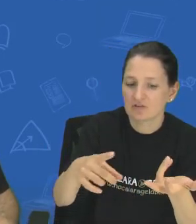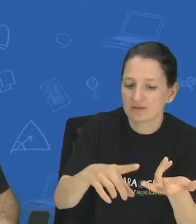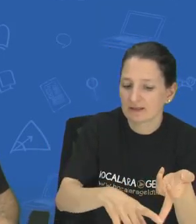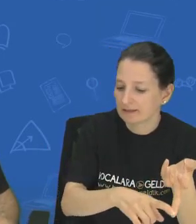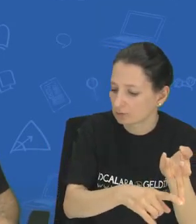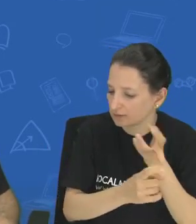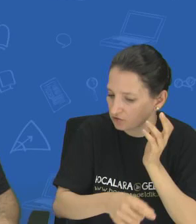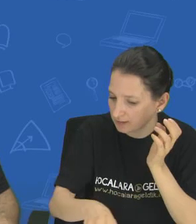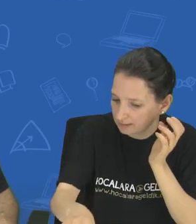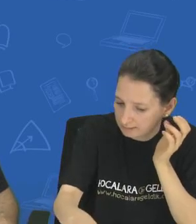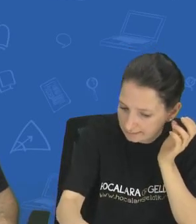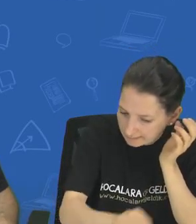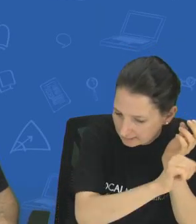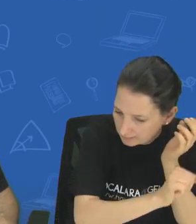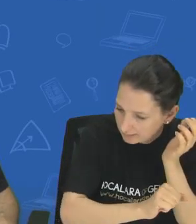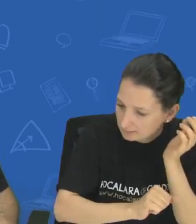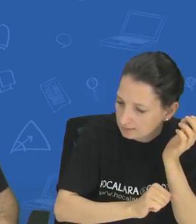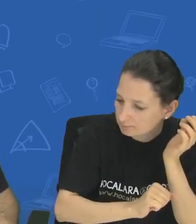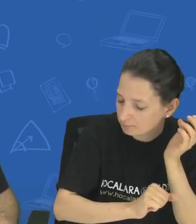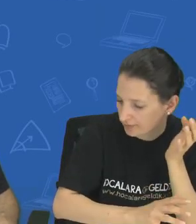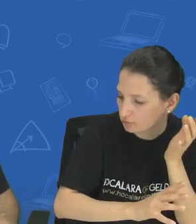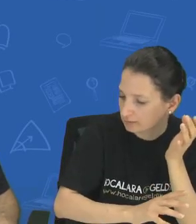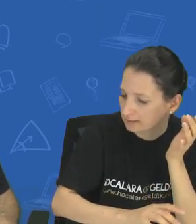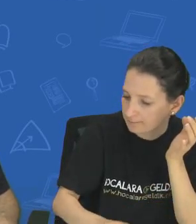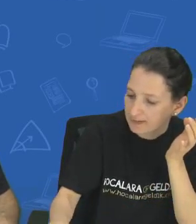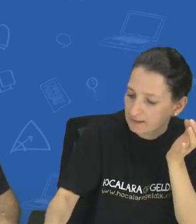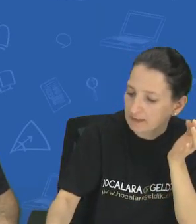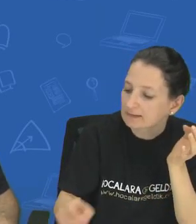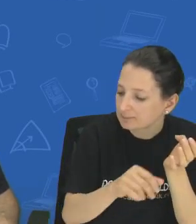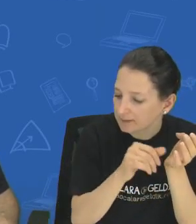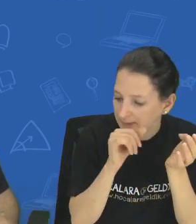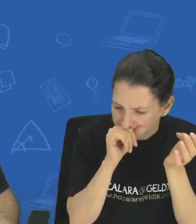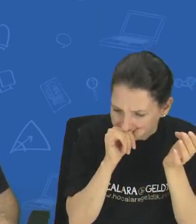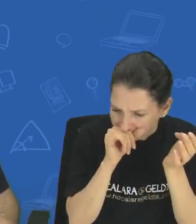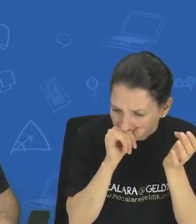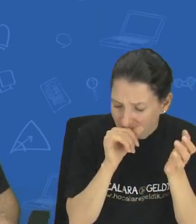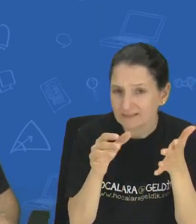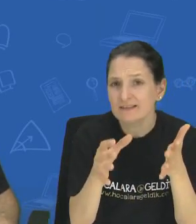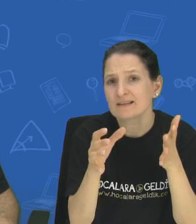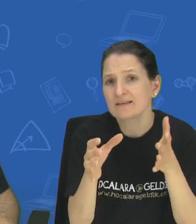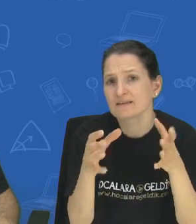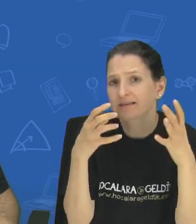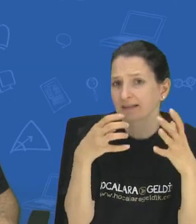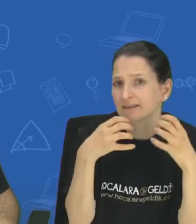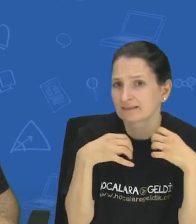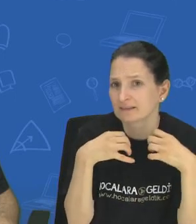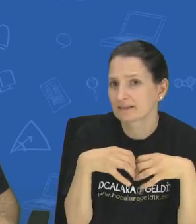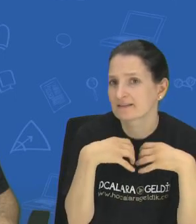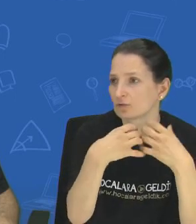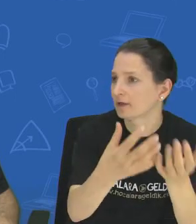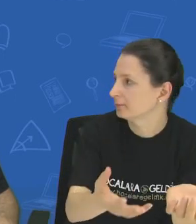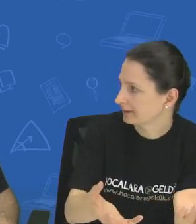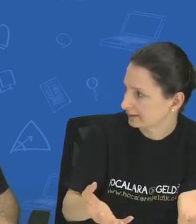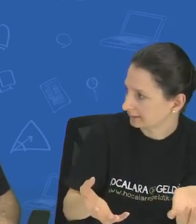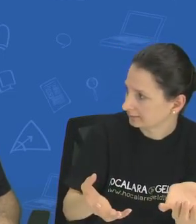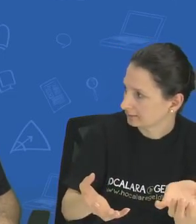elde edileceği ve nerelerde kullanılacağıyla alakalı. Yine kimya başrolde diyelim. Arıtımda da İsterseniz kendi